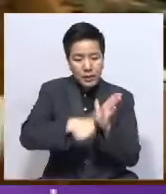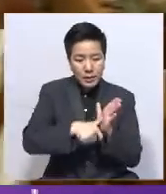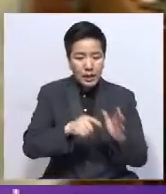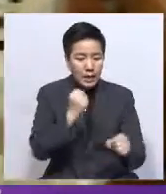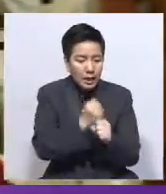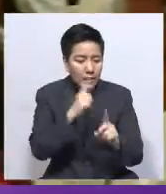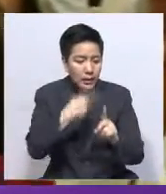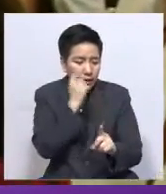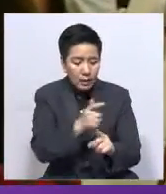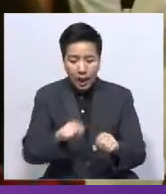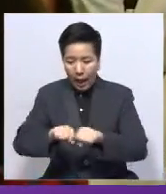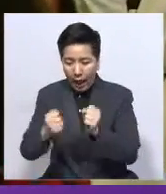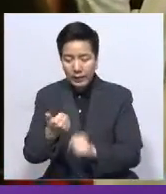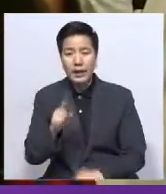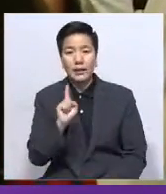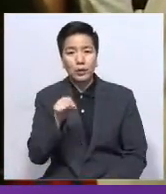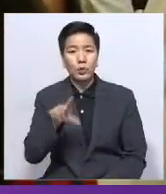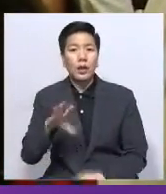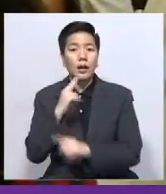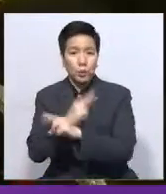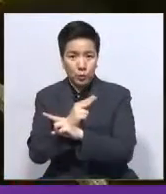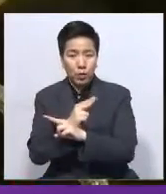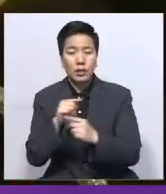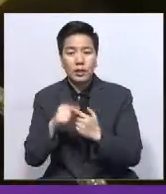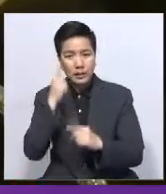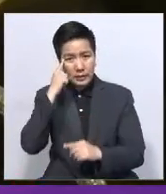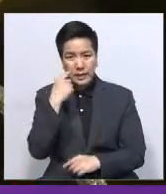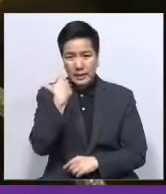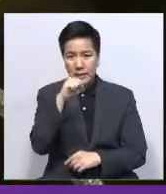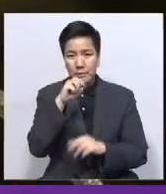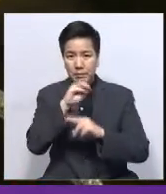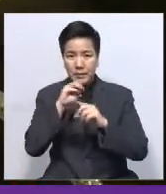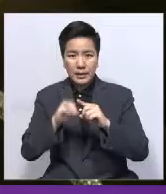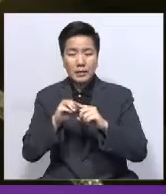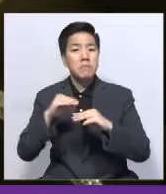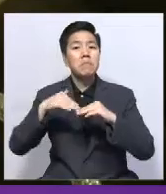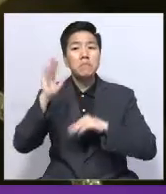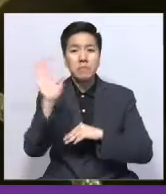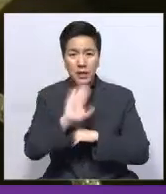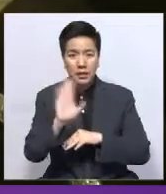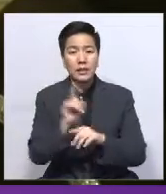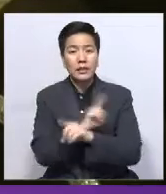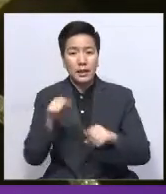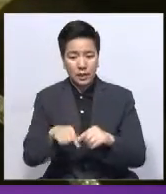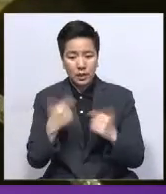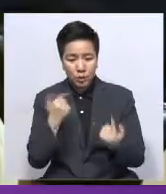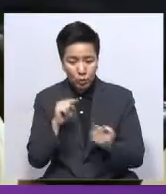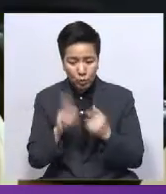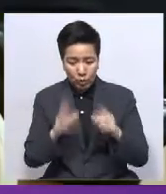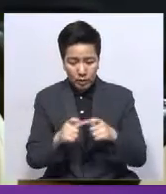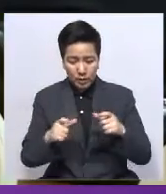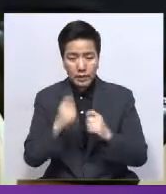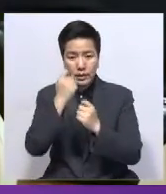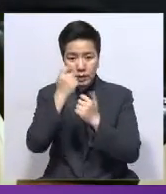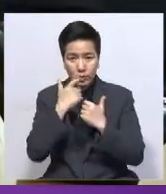จ่ายกับลูกจ้างแต่ต้องไม่เกินร้อยละ10ของจำนวนลูกจ้างในสถานประกอบการแต่ยกเว้นมาตรการนี้กับผู้ที่ถือบัตรส